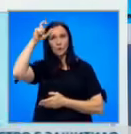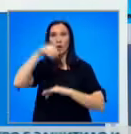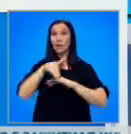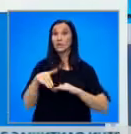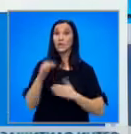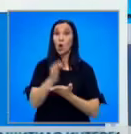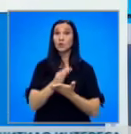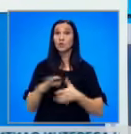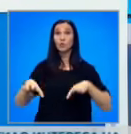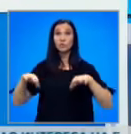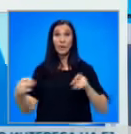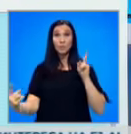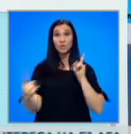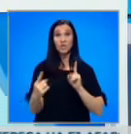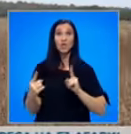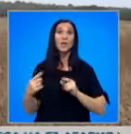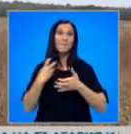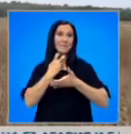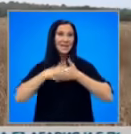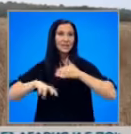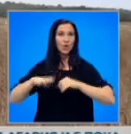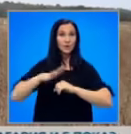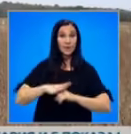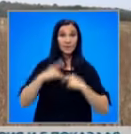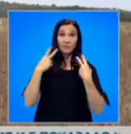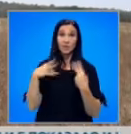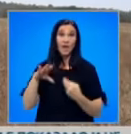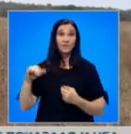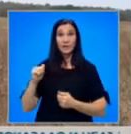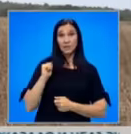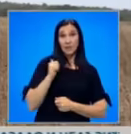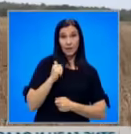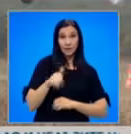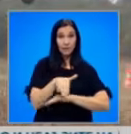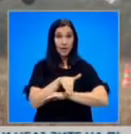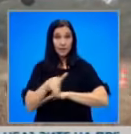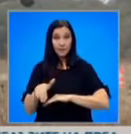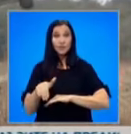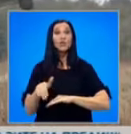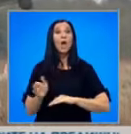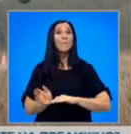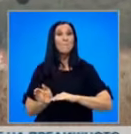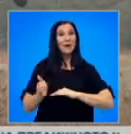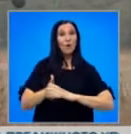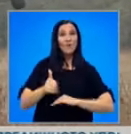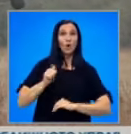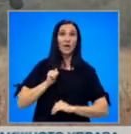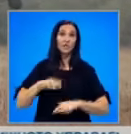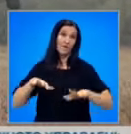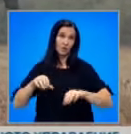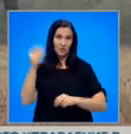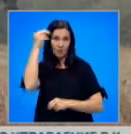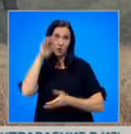готовността за посрещане на миграционен натиск. Впечатленията на Европейската агенция за гранична и брегова охрана са, че властите у нас се